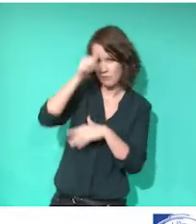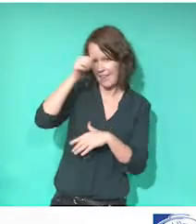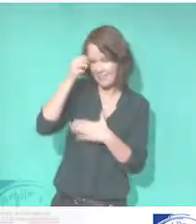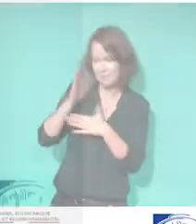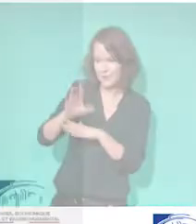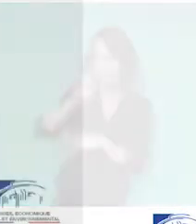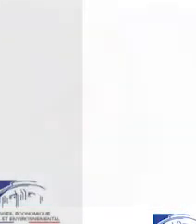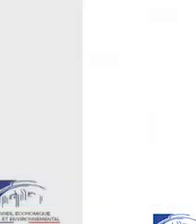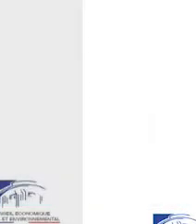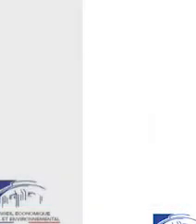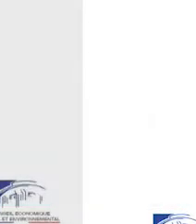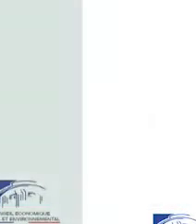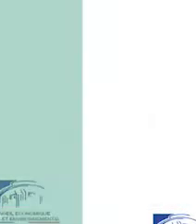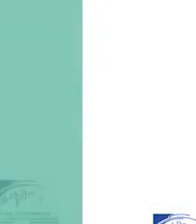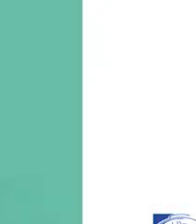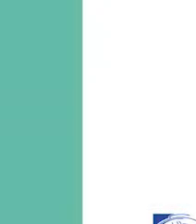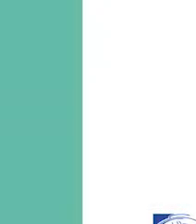surtout. On vous écoute.